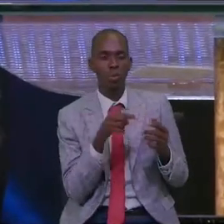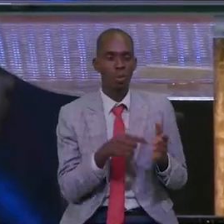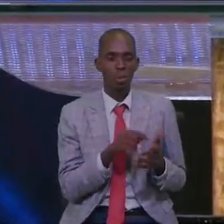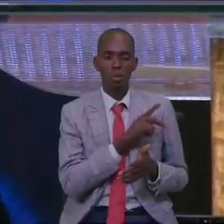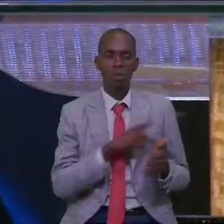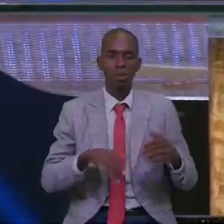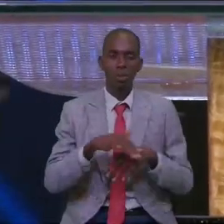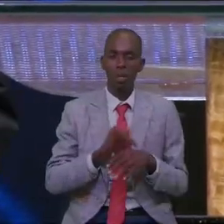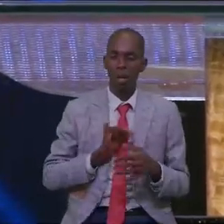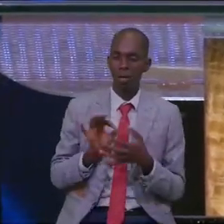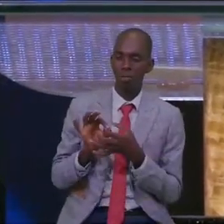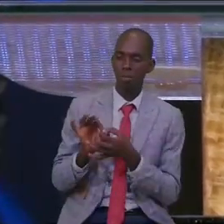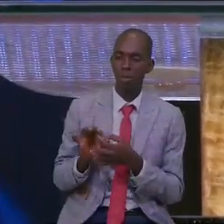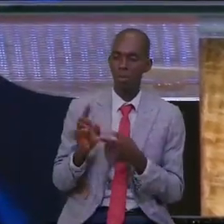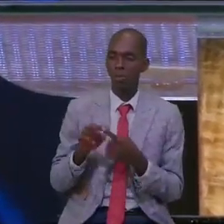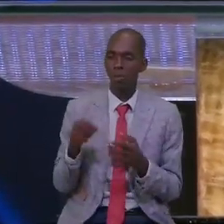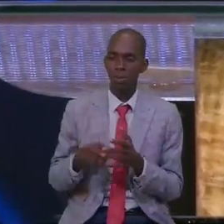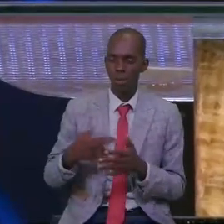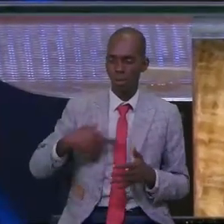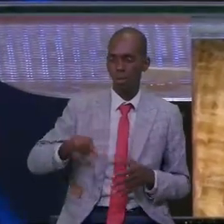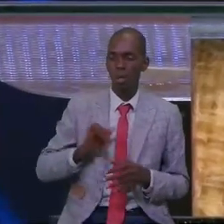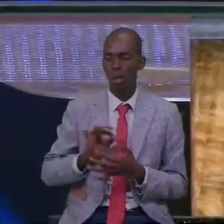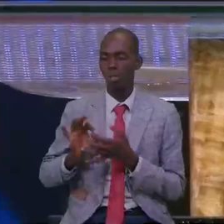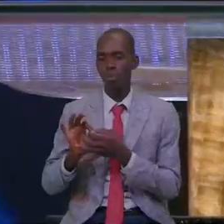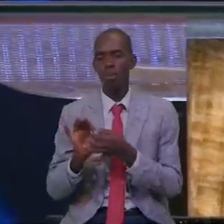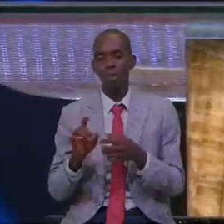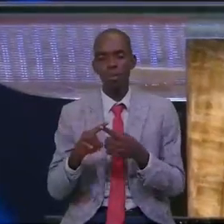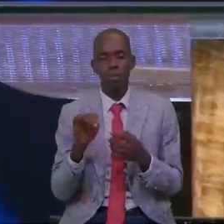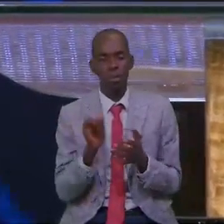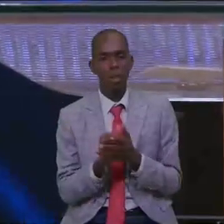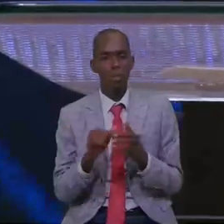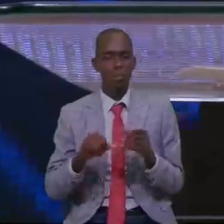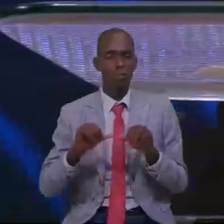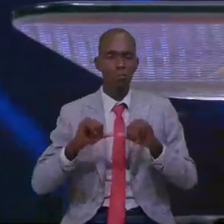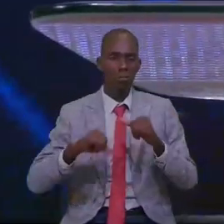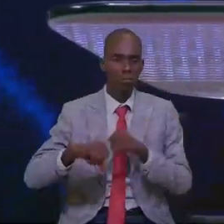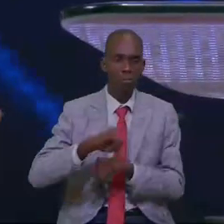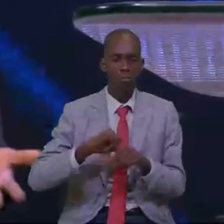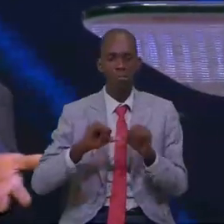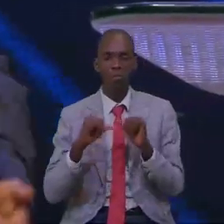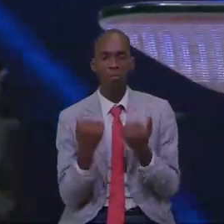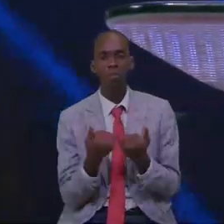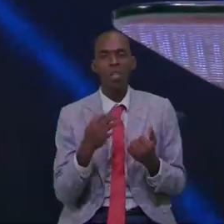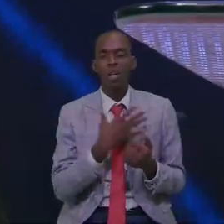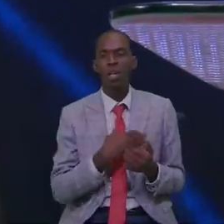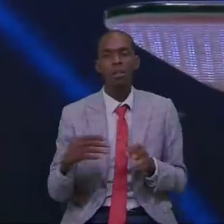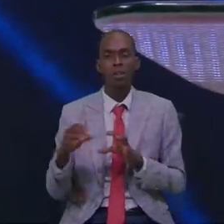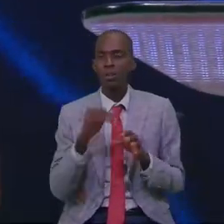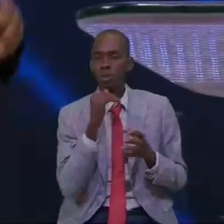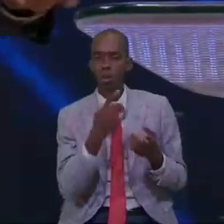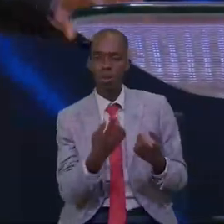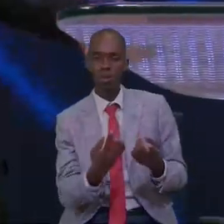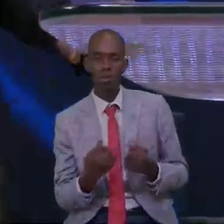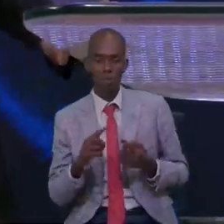à ce royaume, nous sommes à cette société, à ce royaume, à cette assemblée, ils ne viennent pas